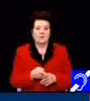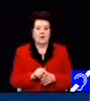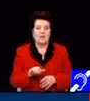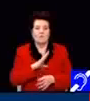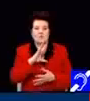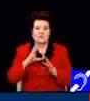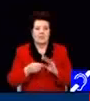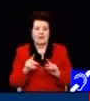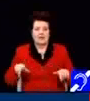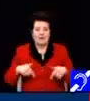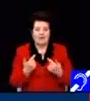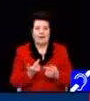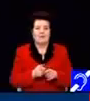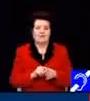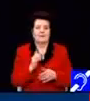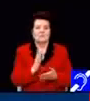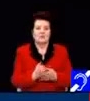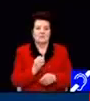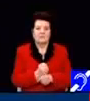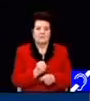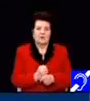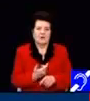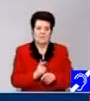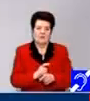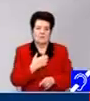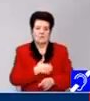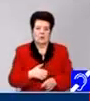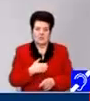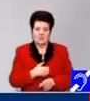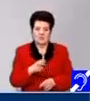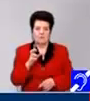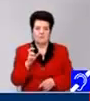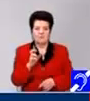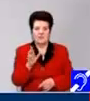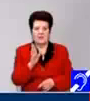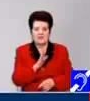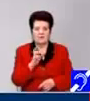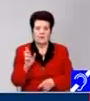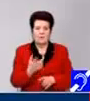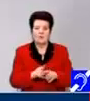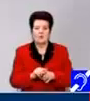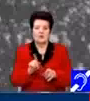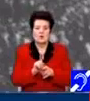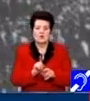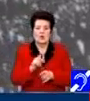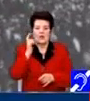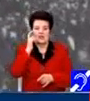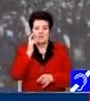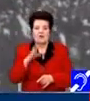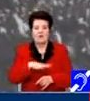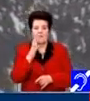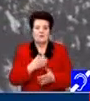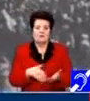fost create și au fost fidele Sfatului Țării, ce este foarte important. Vladimir Bogos a fost liderul studențimii basarabene la Kiev, unde a